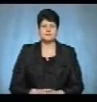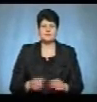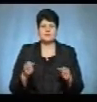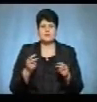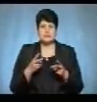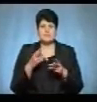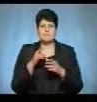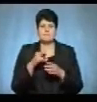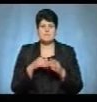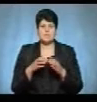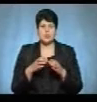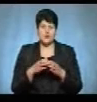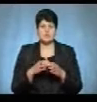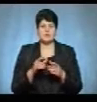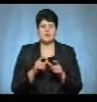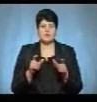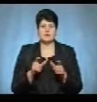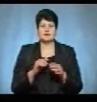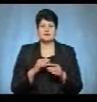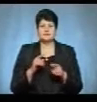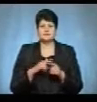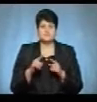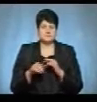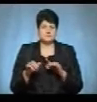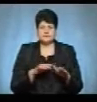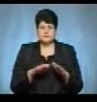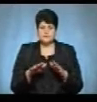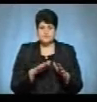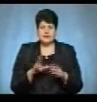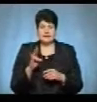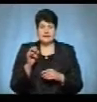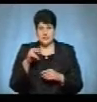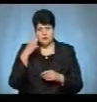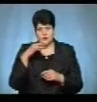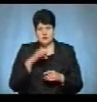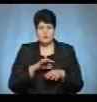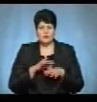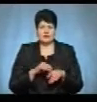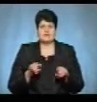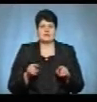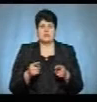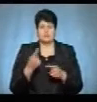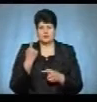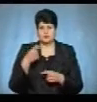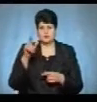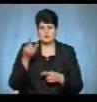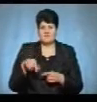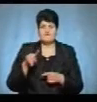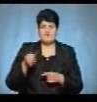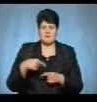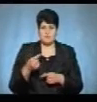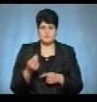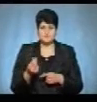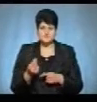Спецпідрозділ «Корпус» оперативно-раптової дії разом з управлінням карного розшуку Нацполіції проводив затримання одного із підозрюваних у вимаганні. Про